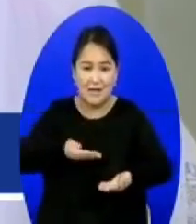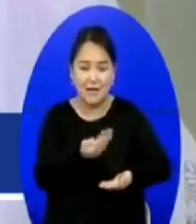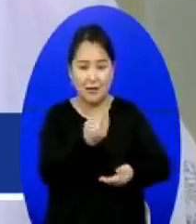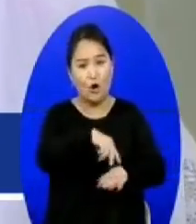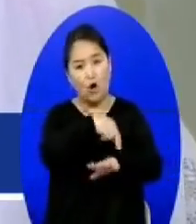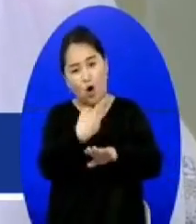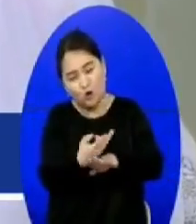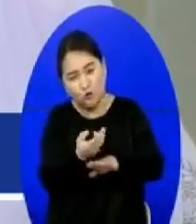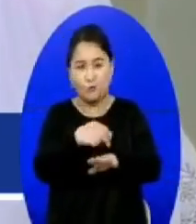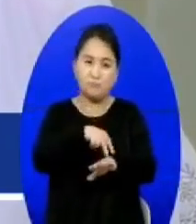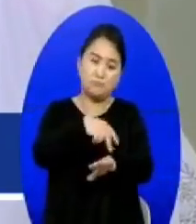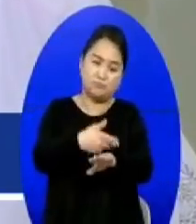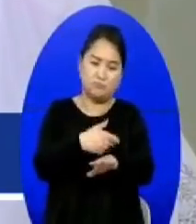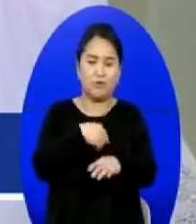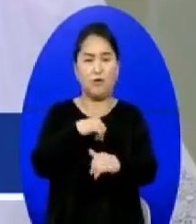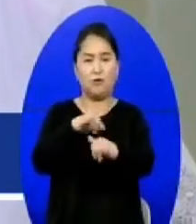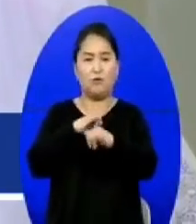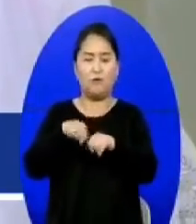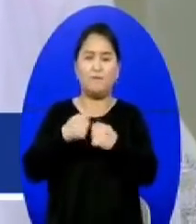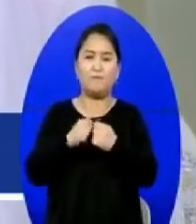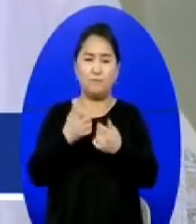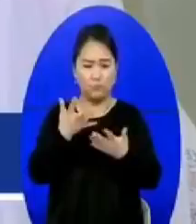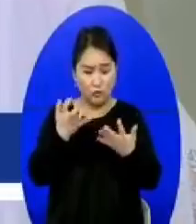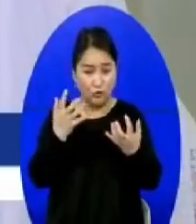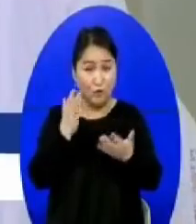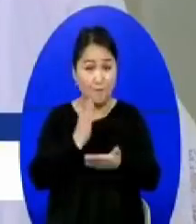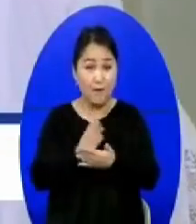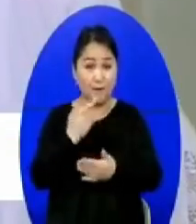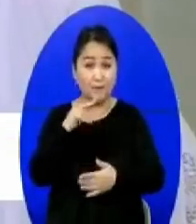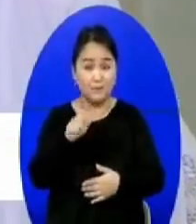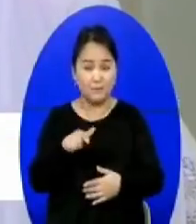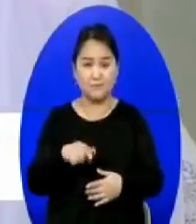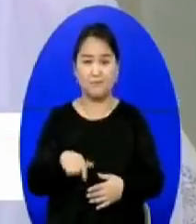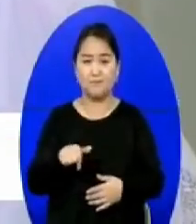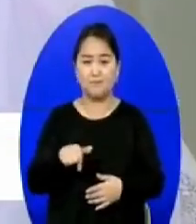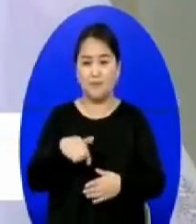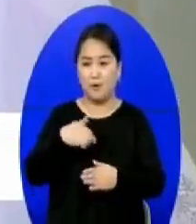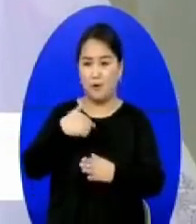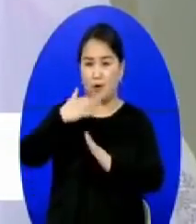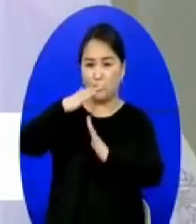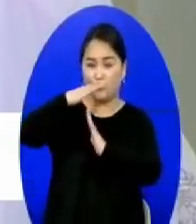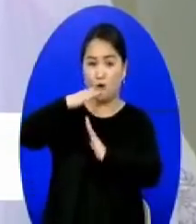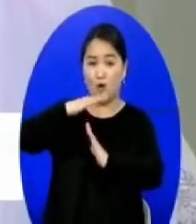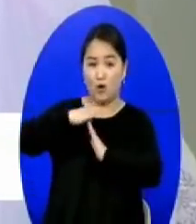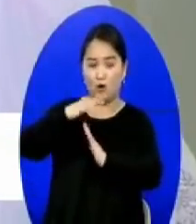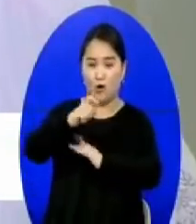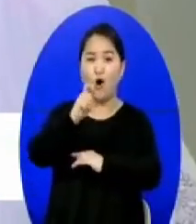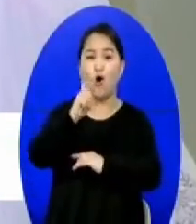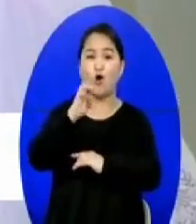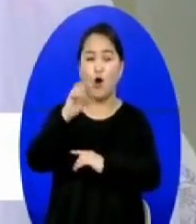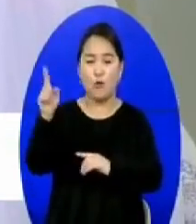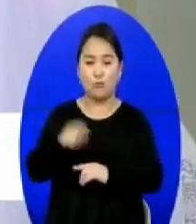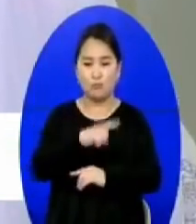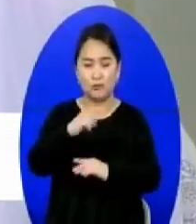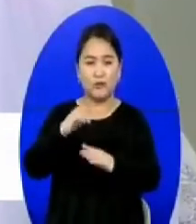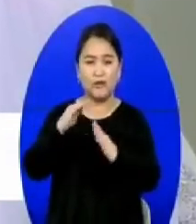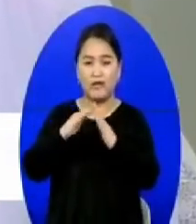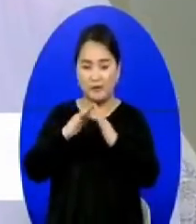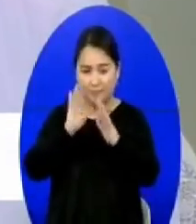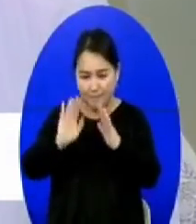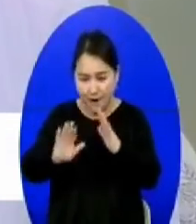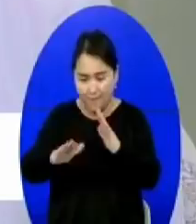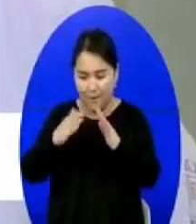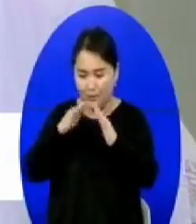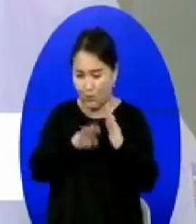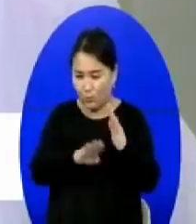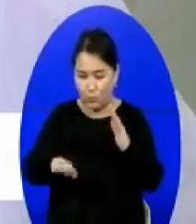тийм гэмтлүүд бол давамгайлдаг юм өдрөл байгаа. А гэтэл одоо нөгөө 20 цаг хамгийн гол нь 20 цагийн дэглэм тогтсон тоолбод хүүхдүүд маань гэртээ